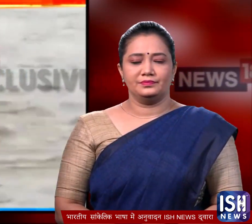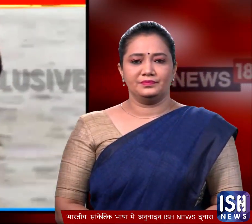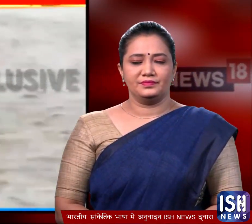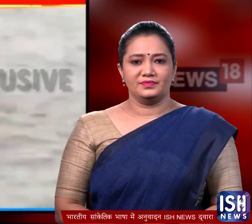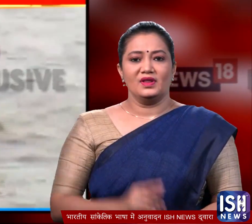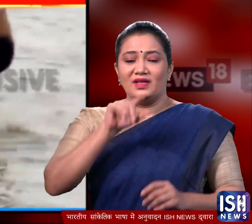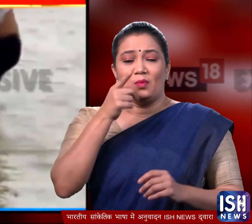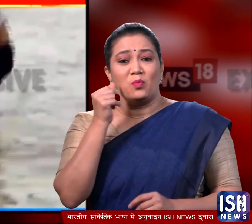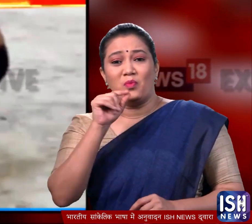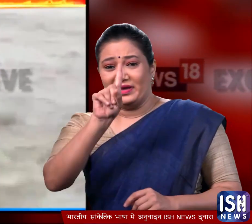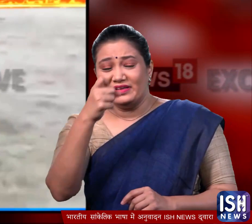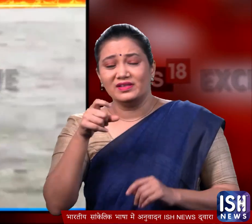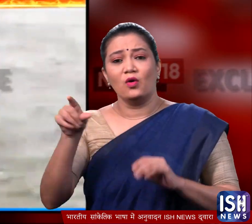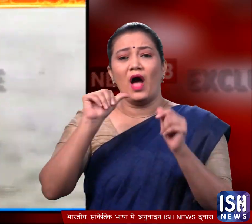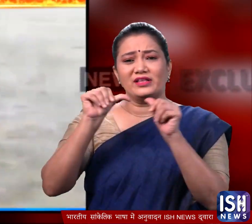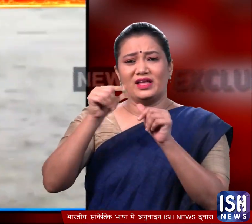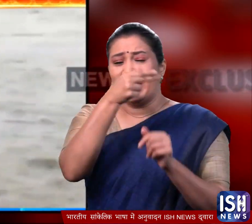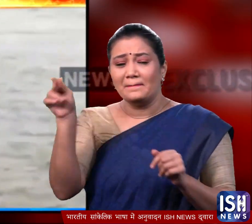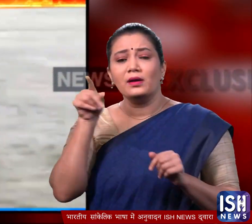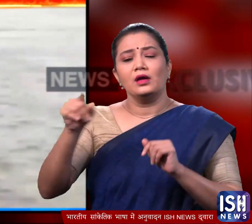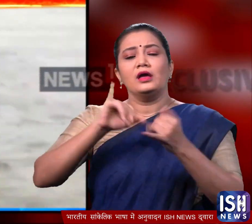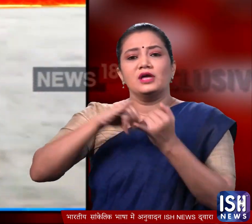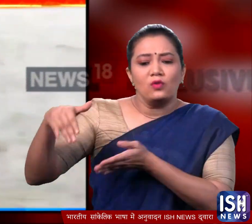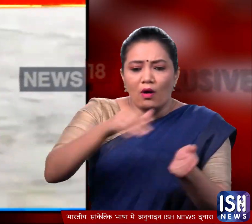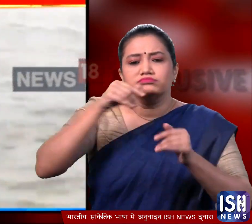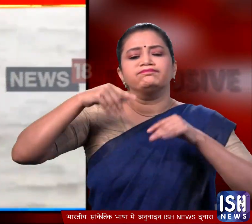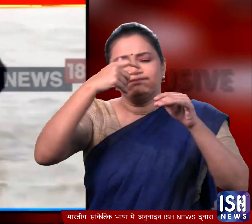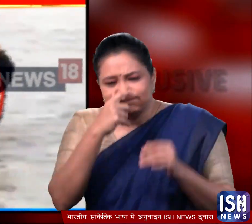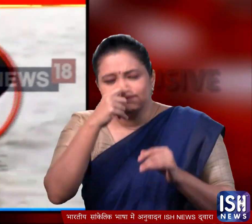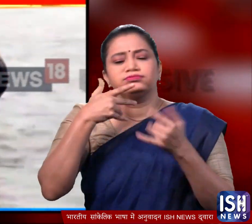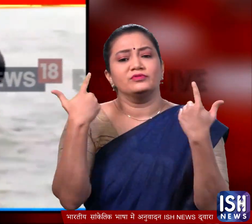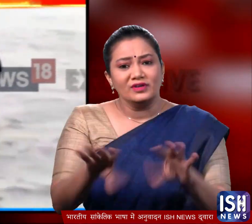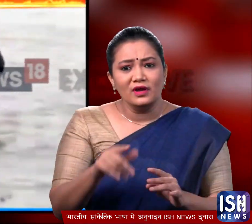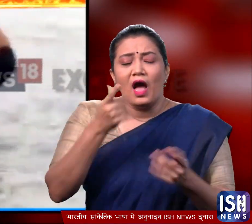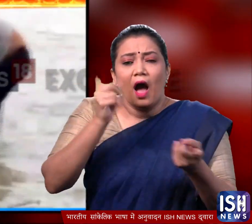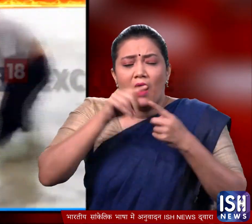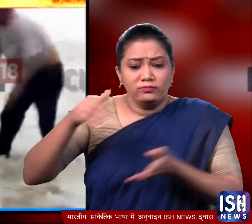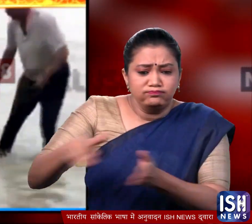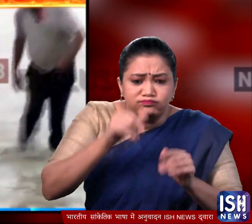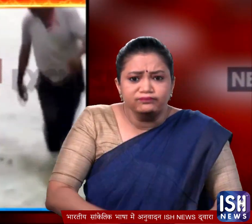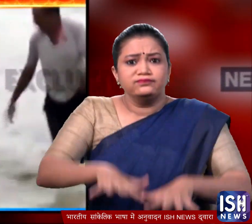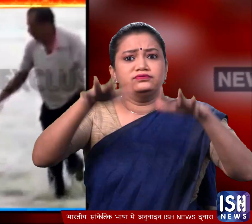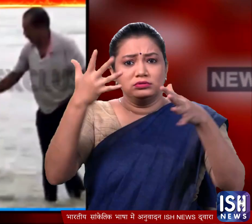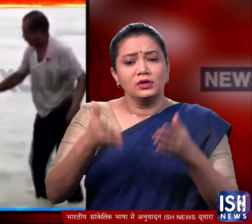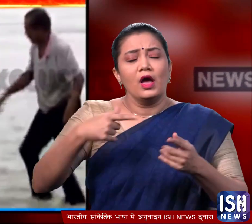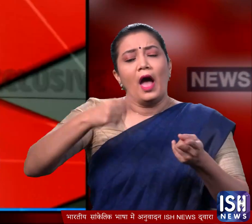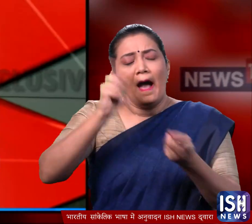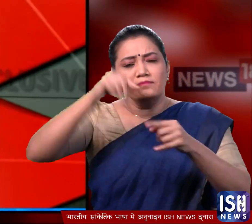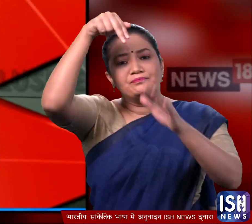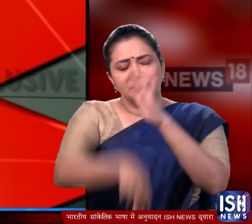है। बताया गया कि 17 साल का आदित्य अपने परिवार के साथ सरयू नदी में नहाने आया था। नदी में उफान होने की वजह से वो हादसे का शिकार